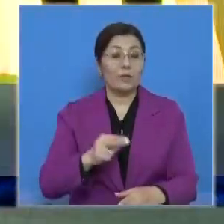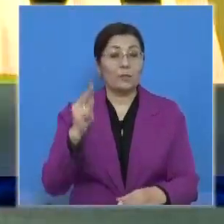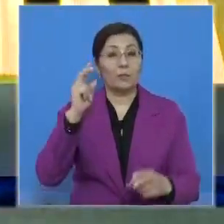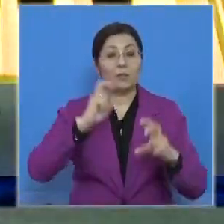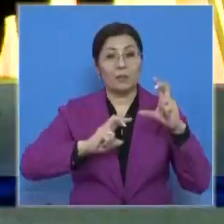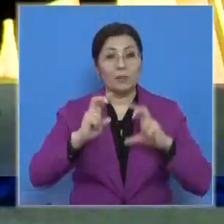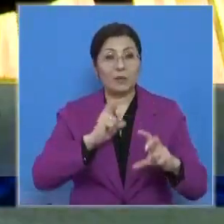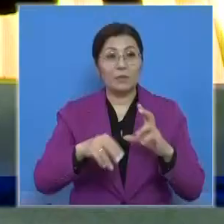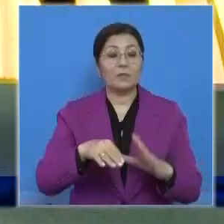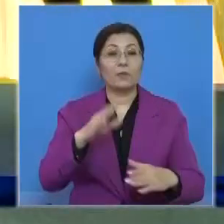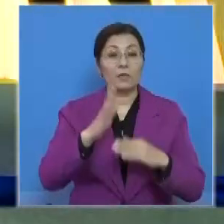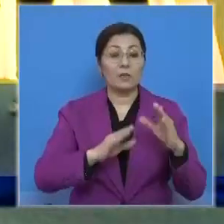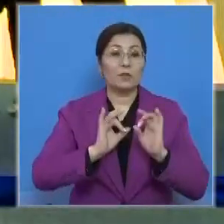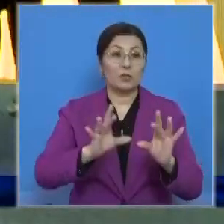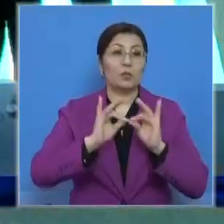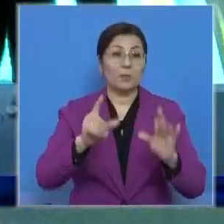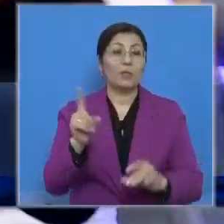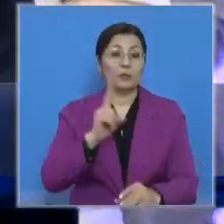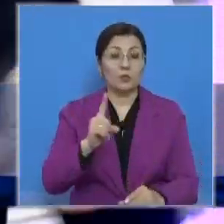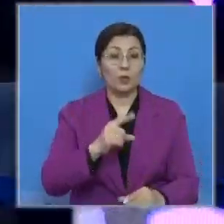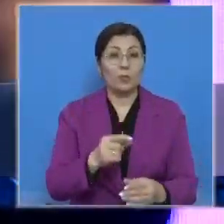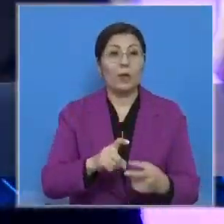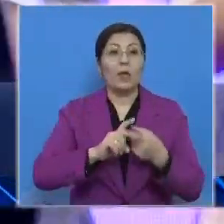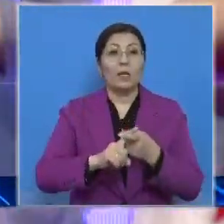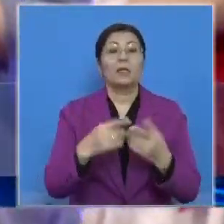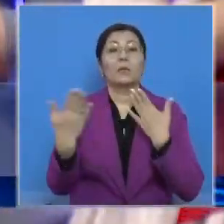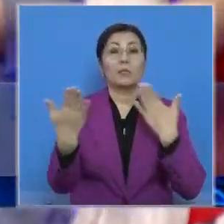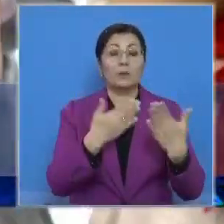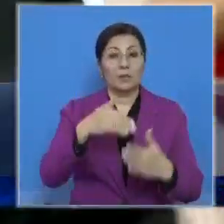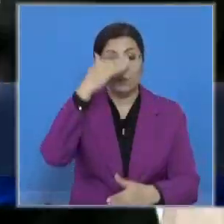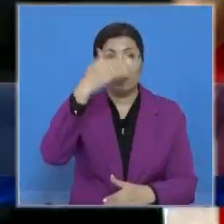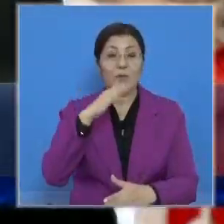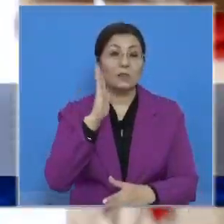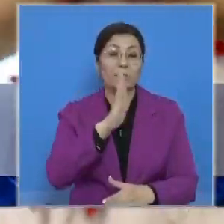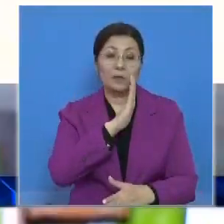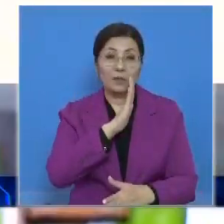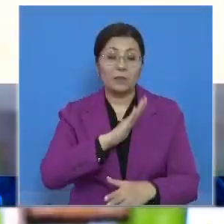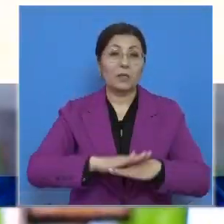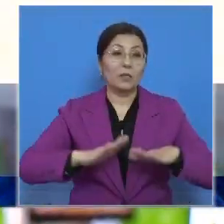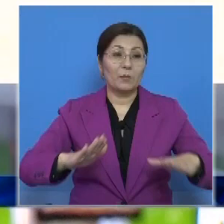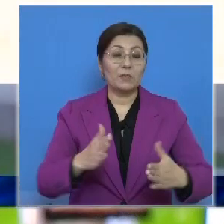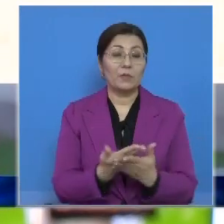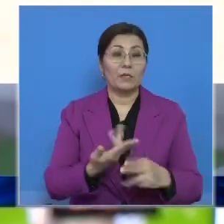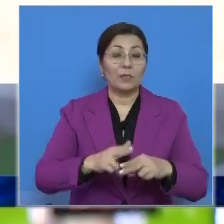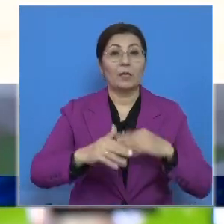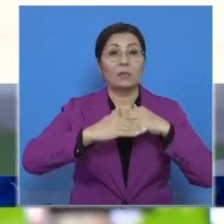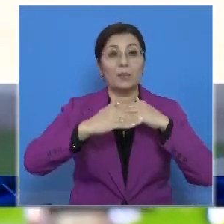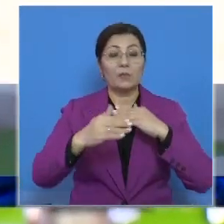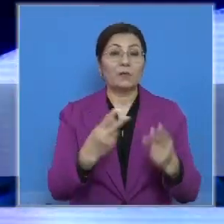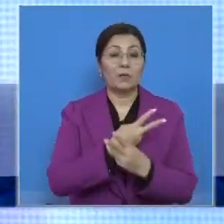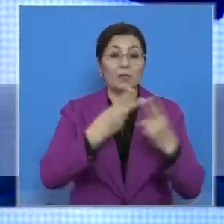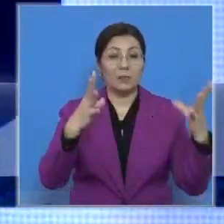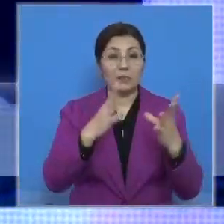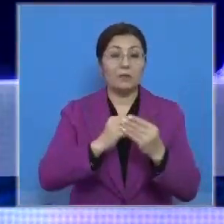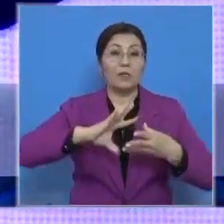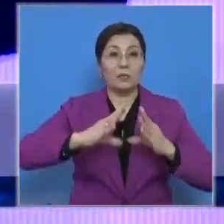данного проекта его цель состоит в том чтобы установить крепкие взаимоотношения между ребенком и родителями и на этой сцене они показали